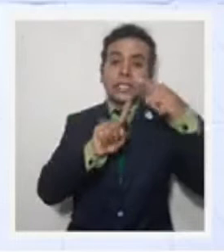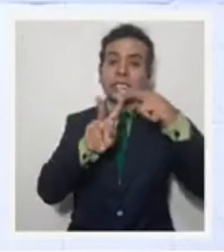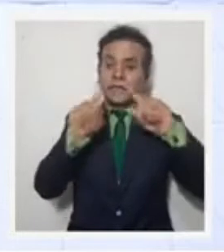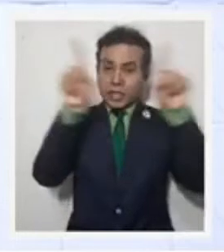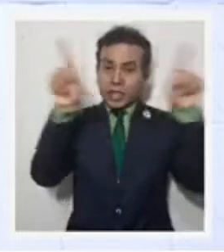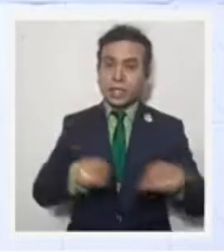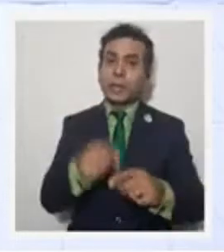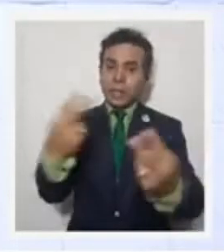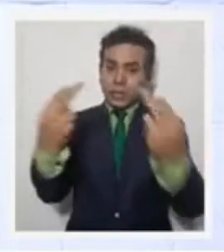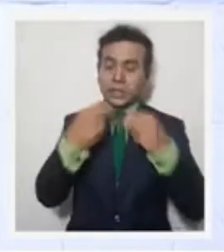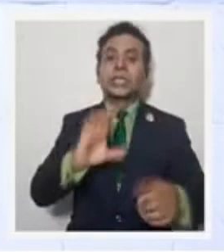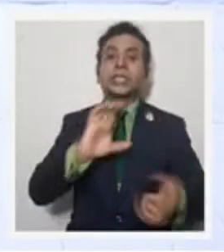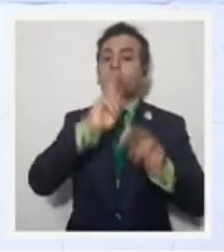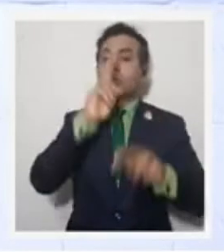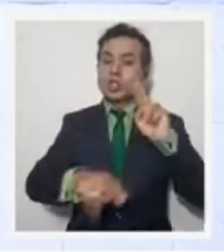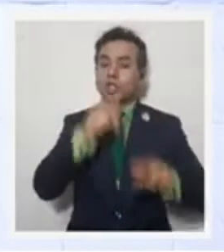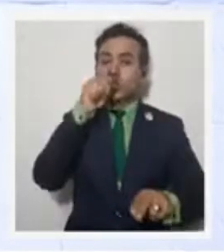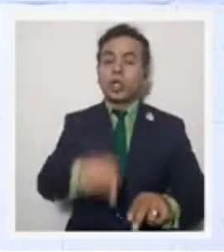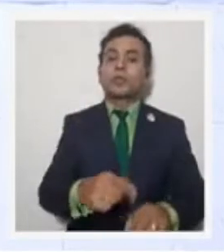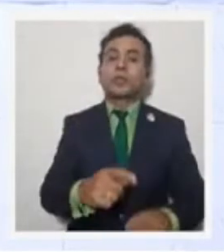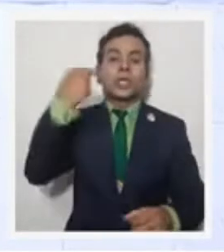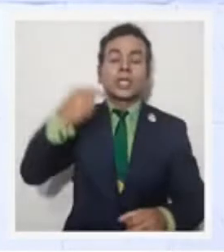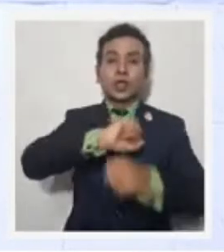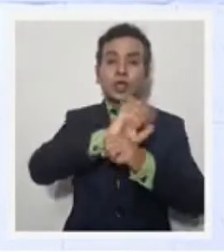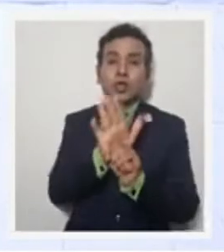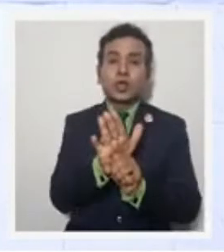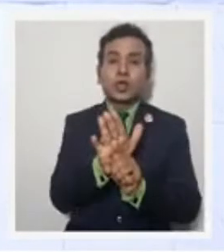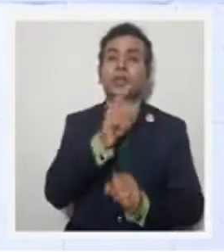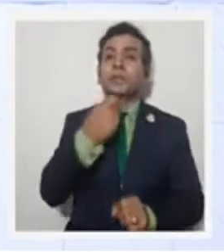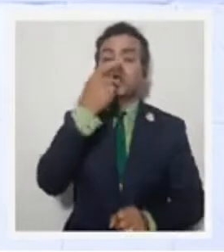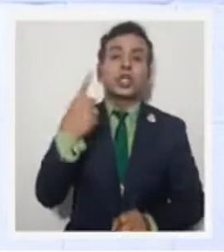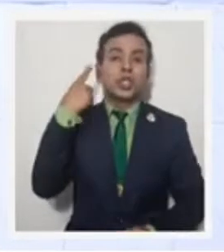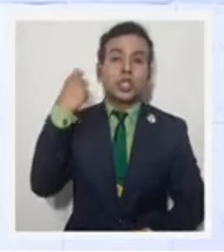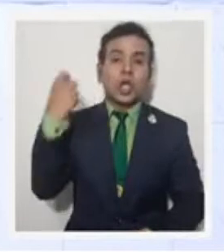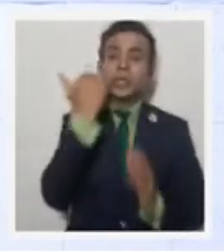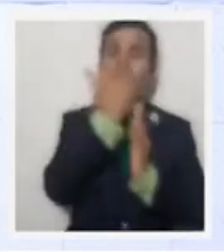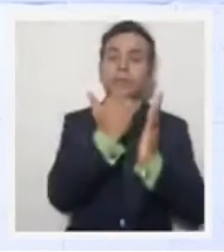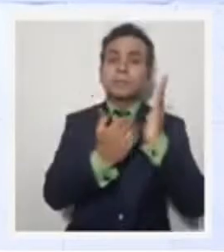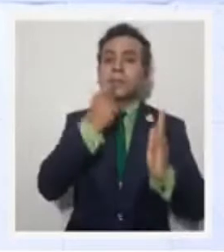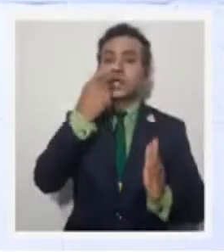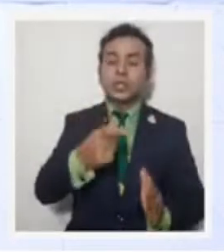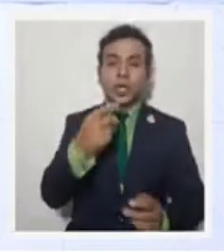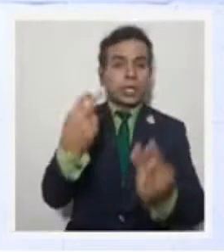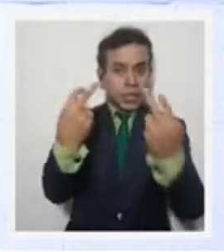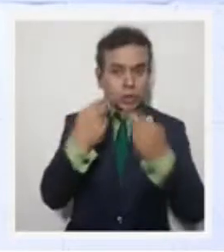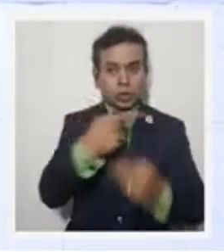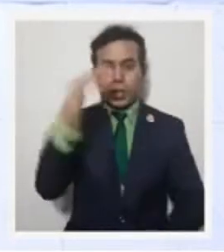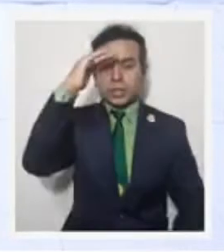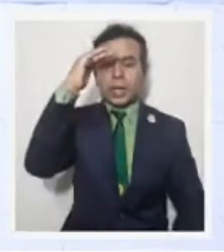বিন্দু প্রিয় দেশবাসী প্রবাসী এবং সারা বিশ্বের বাংলা ভাষাভাষী যারা স্বাস্থ্য অধিদপ্তর